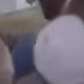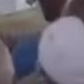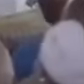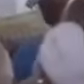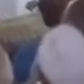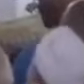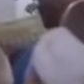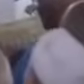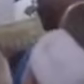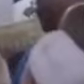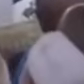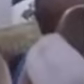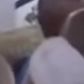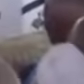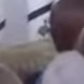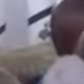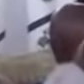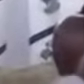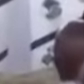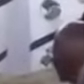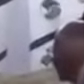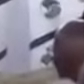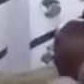inkolisi emphathi ohlelo